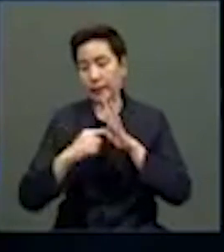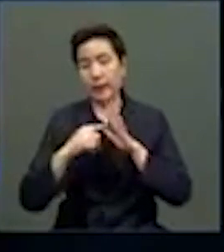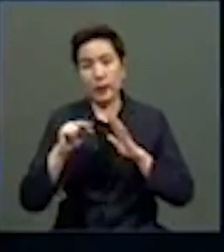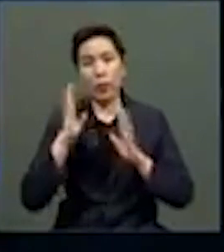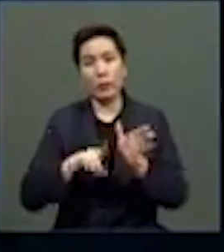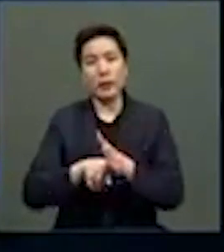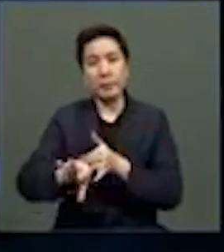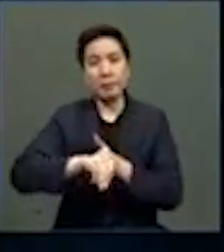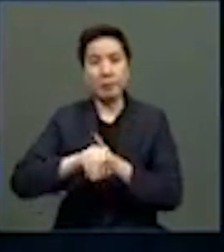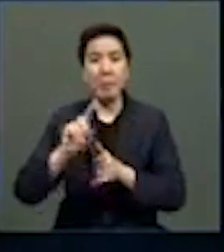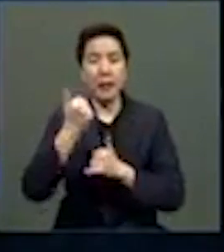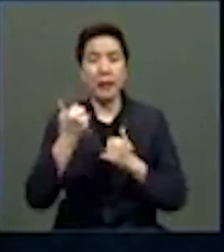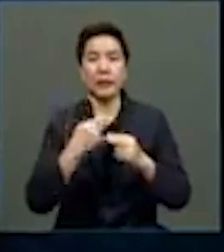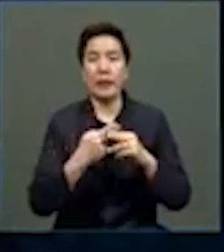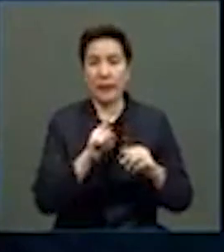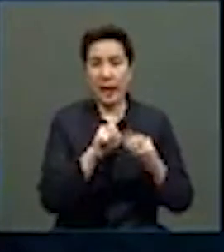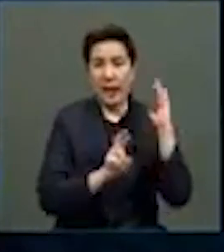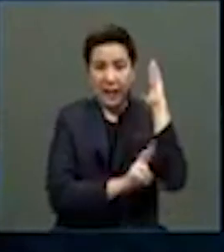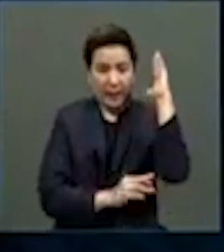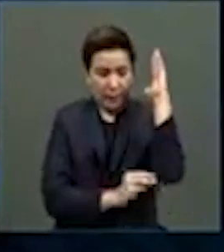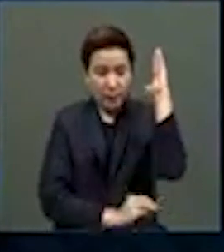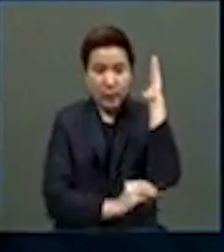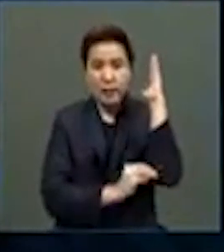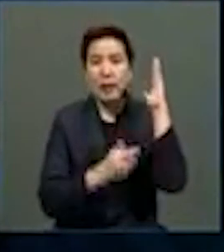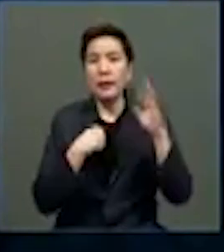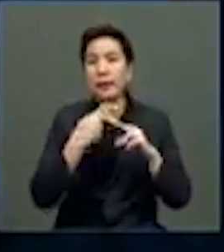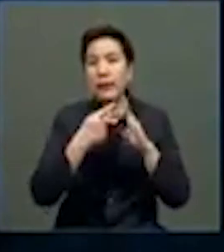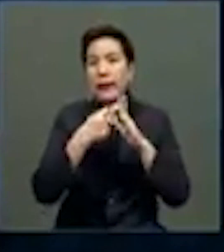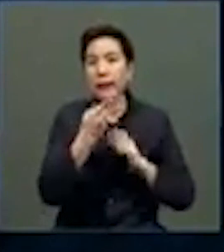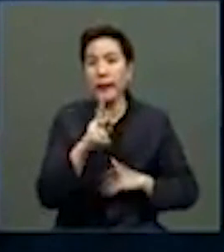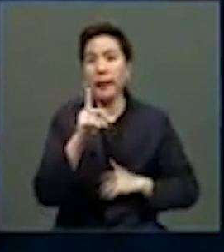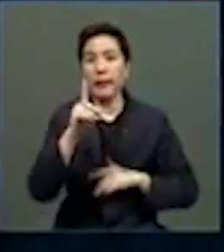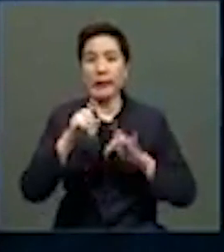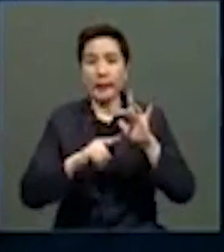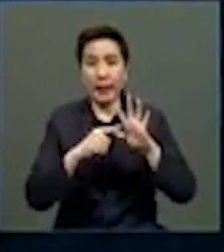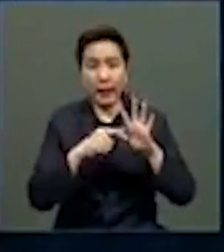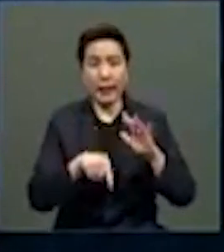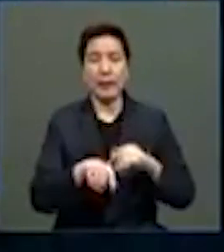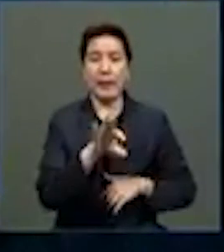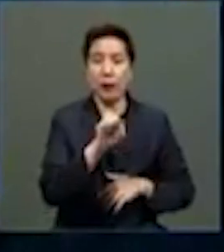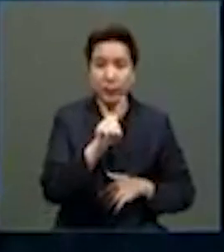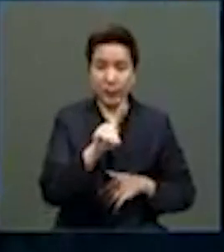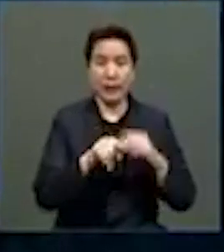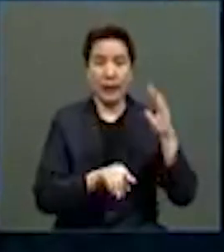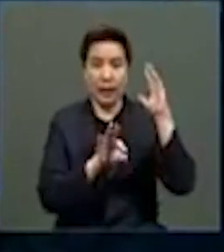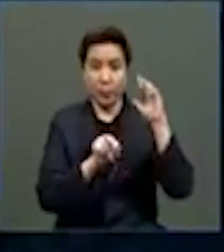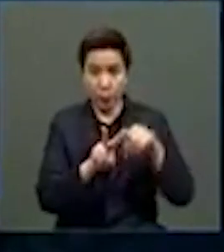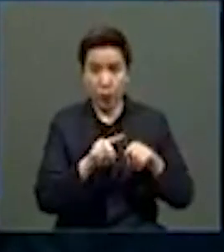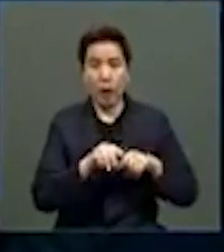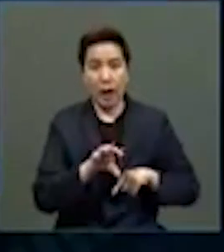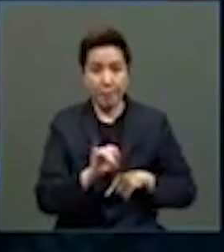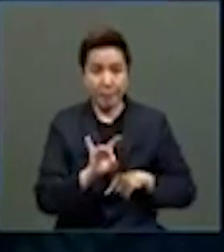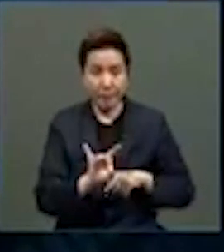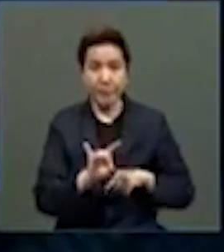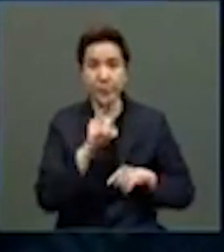ติดเชื้อรายใหม่ค่ะอย่างรัฐเคดาห์นะคะก็มีอยู่ที่ 9 11รายในวันนี้ไปรัก 92รายและกันปัญหา 58ราย